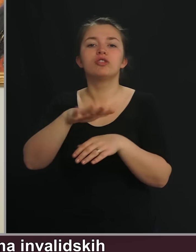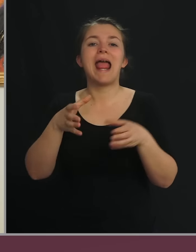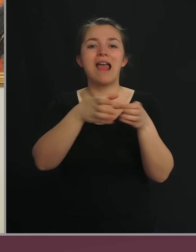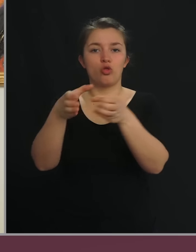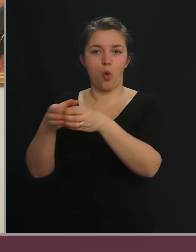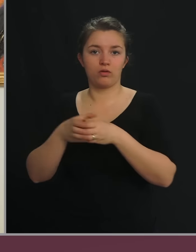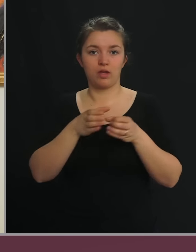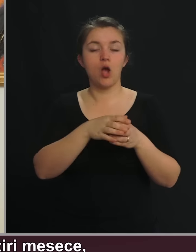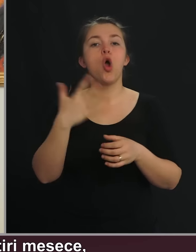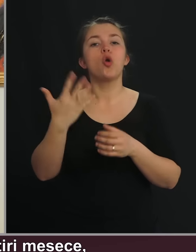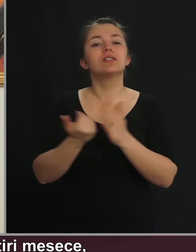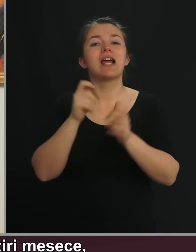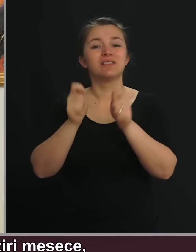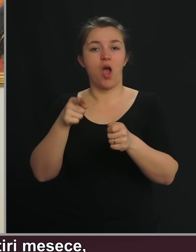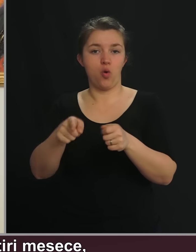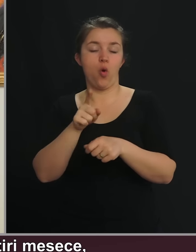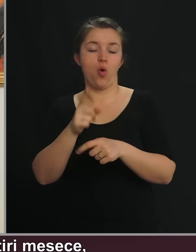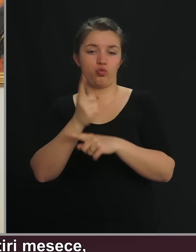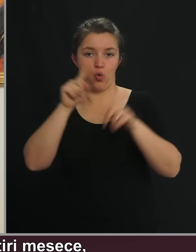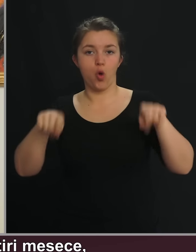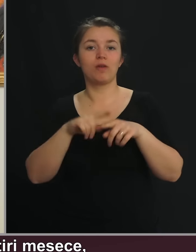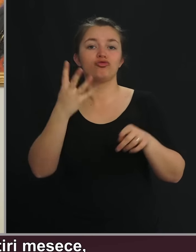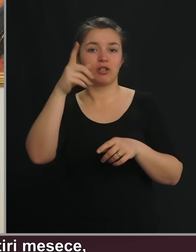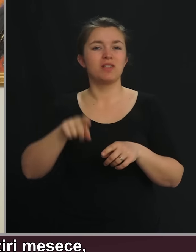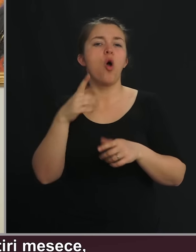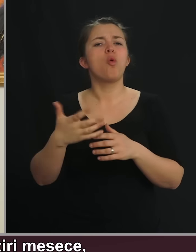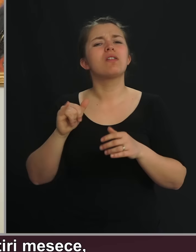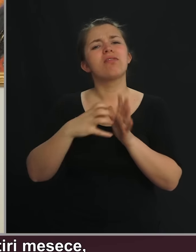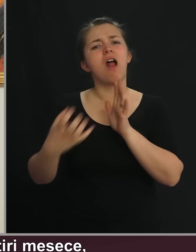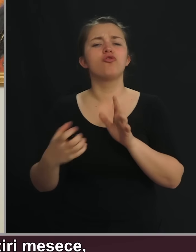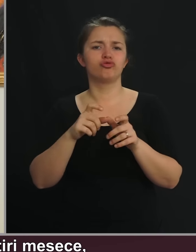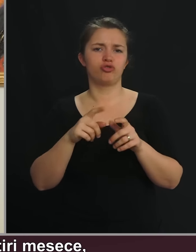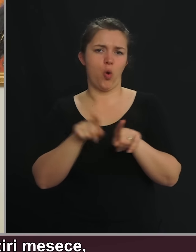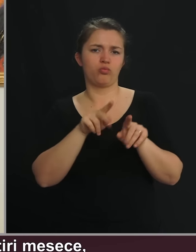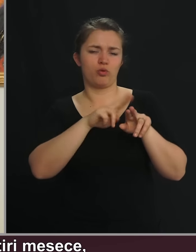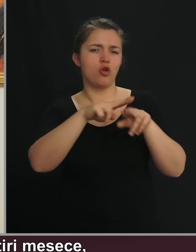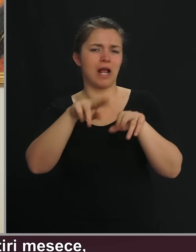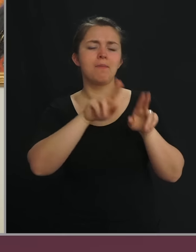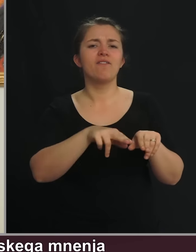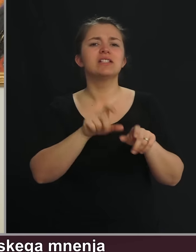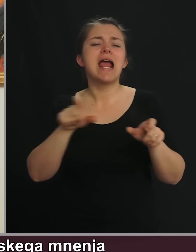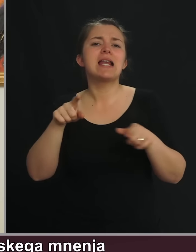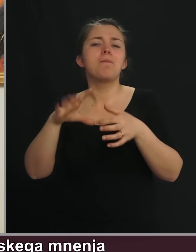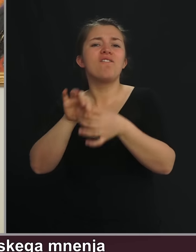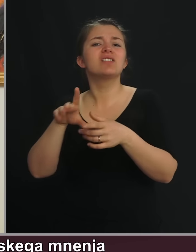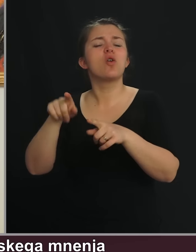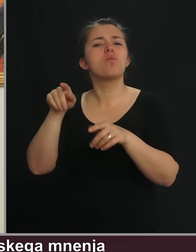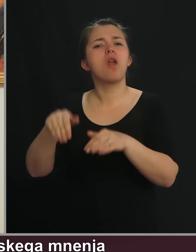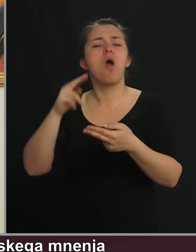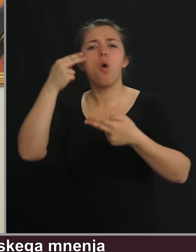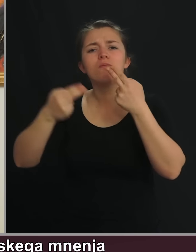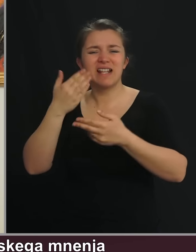območni enoti. Rok za izdajo te odločbe je 4 mesece, rok je daljši kot pri ostalih pravicah, zato ker je povezan z